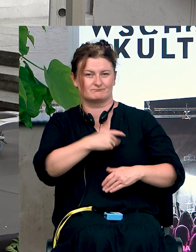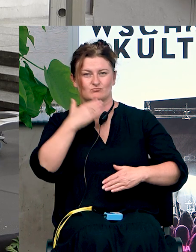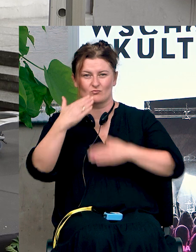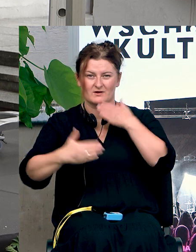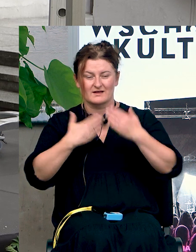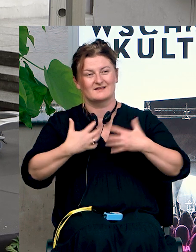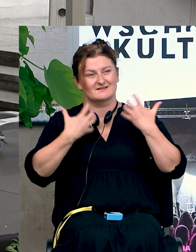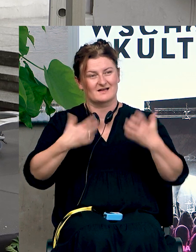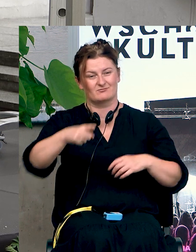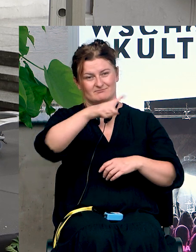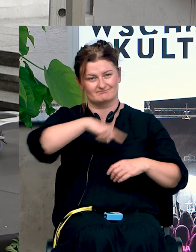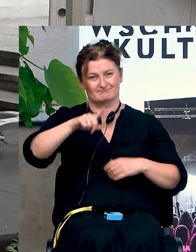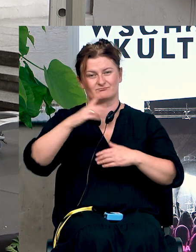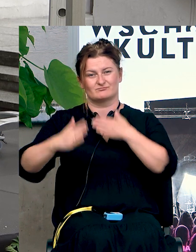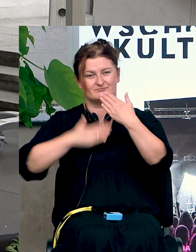żeby Państwo też pozdrowili.